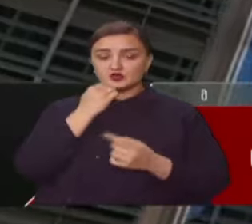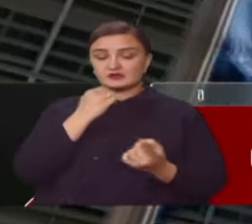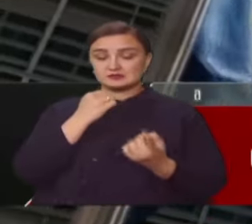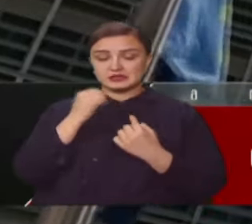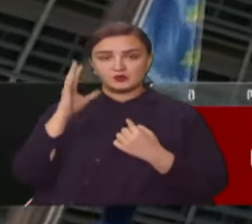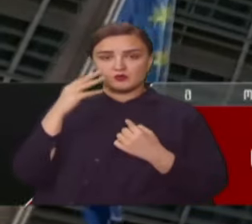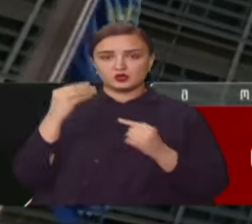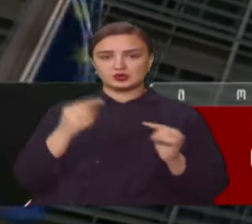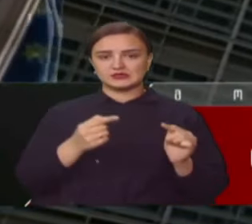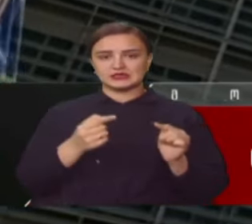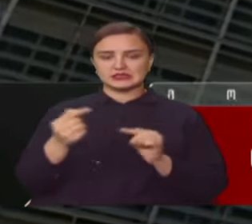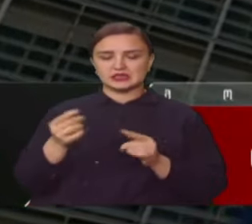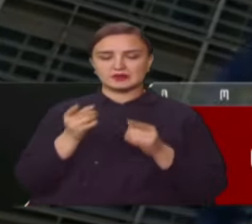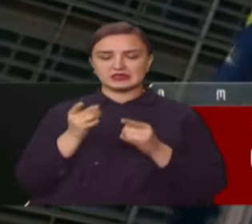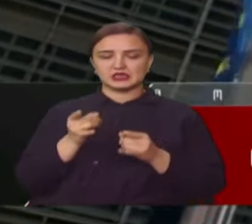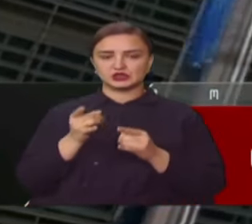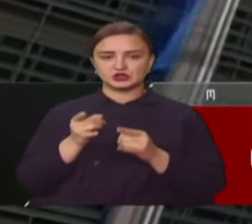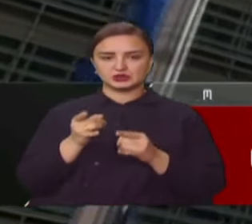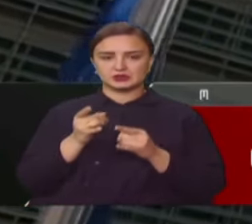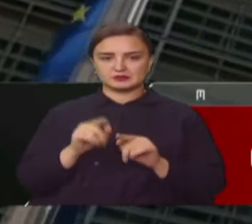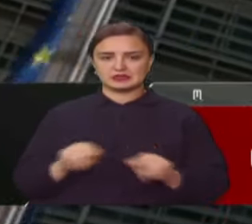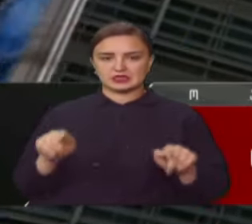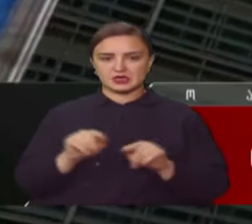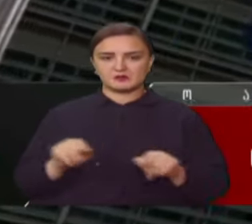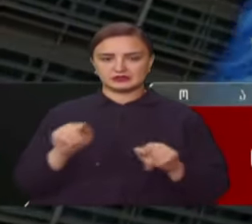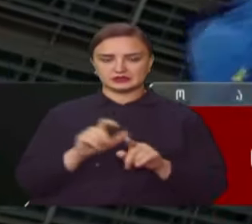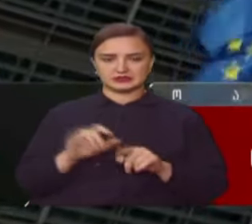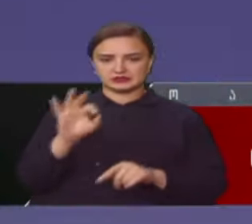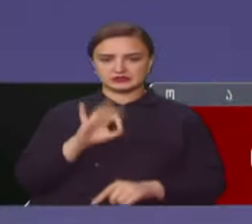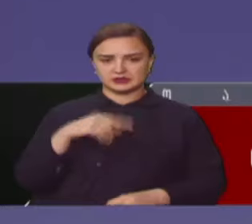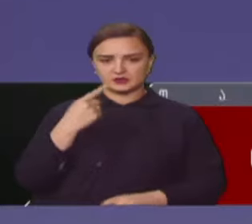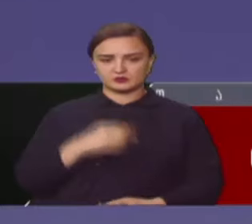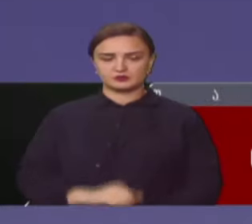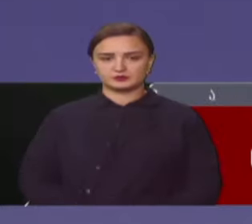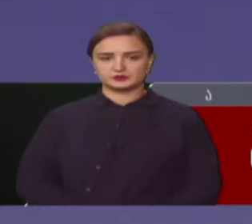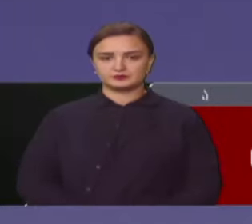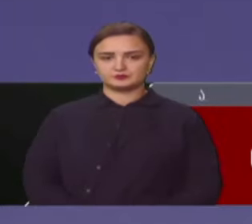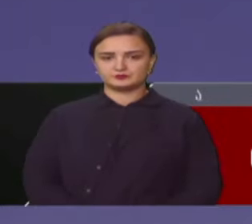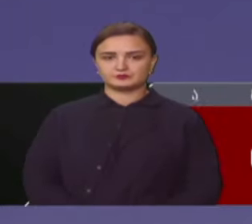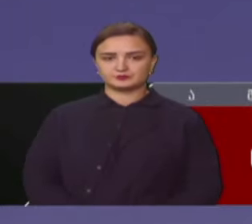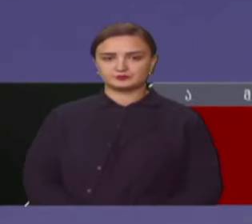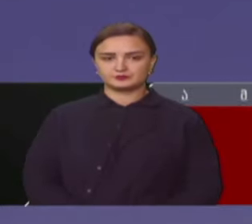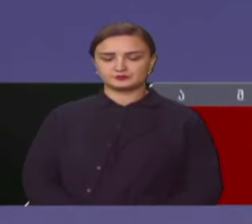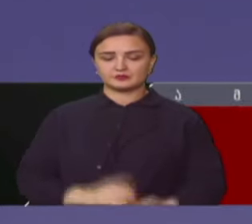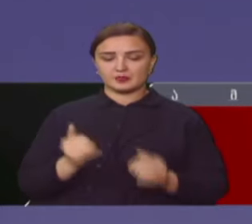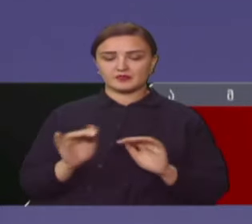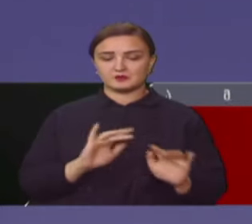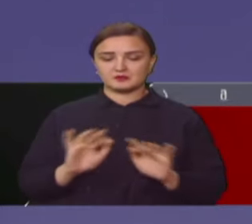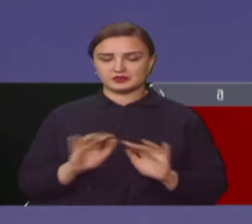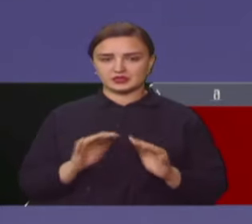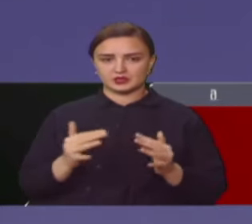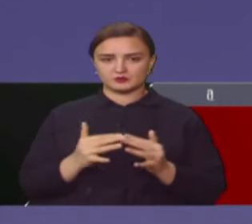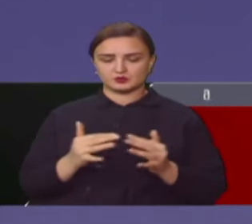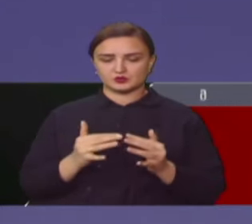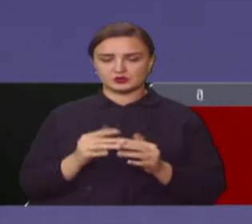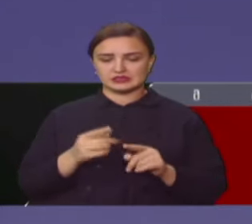Moldovis tsinaagmde gagorebul dashinebis uprecedento kampaniaze amakhvilebs khuradghebas. ეს არის მიმდინარე ბრძოლა. Ეს არის